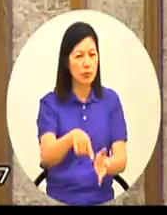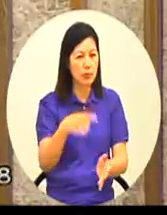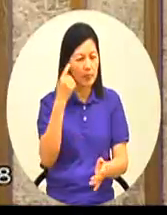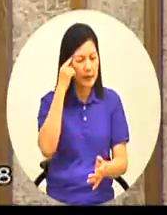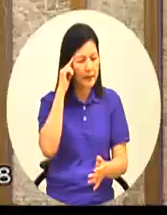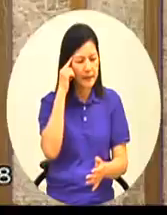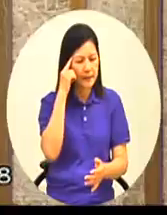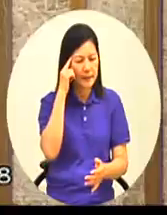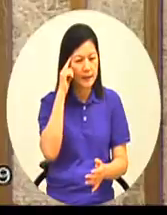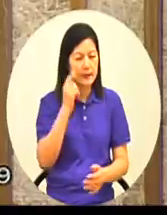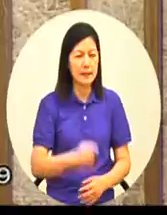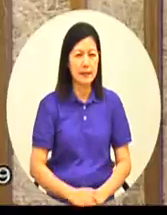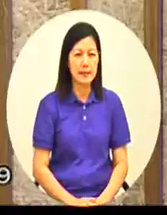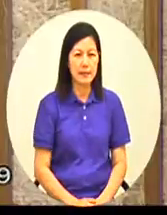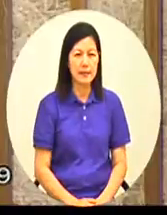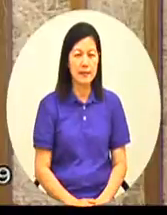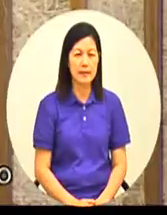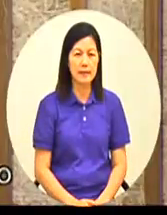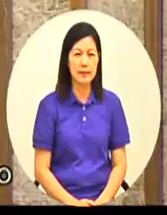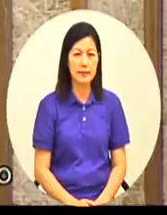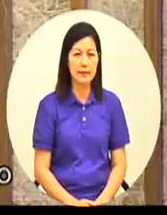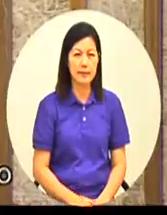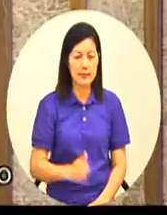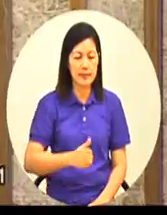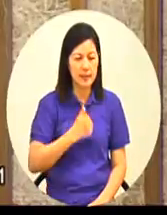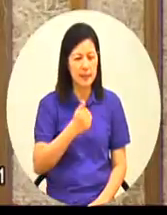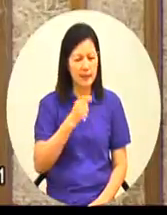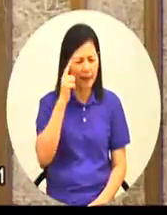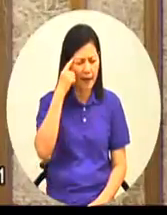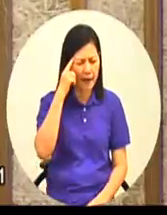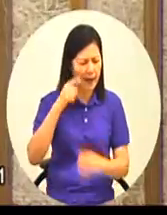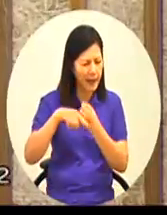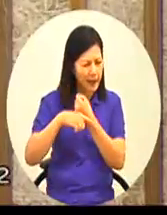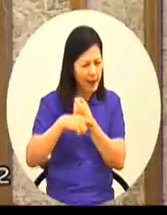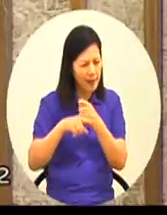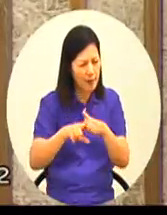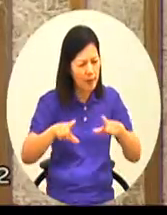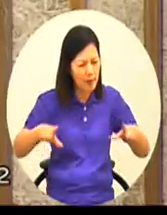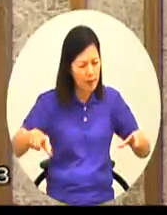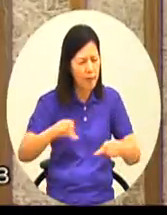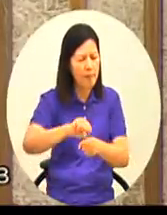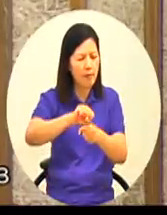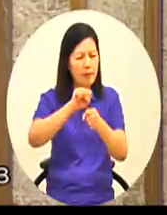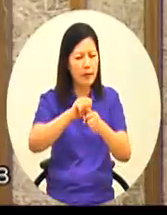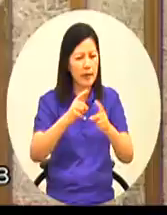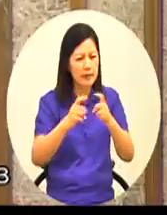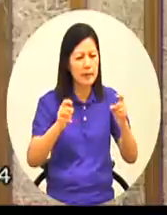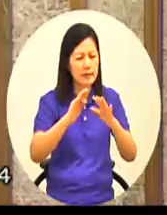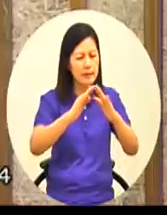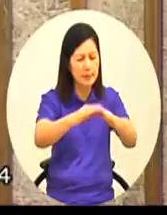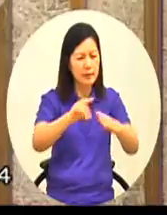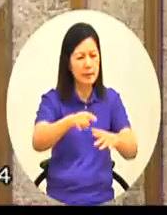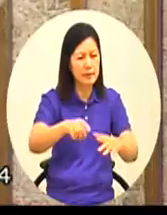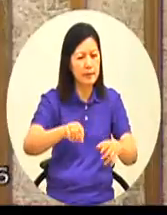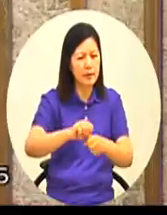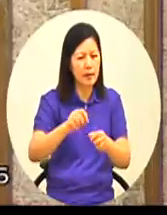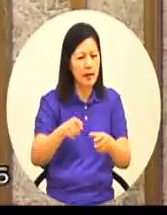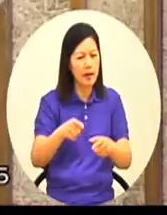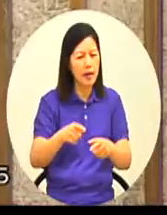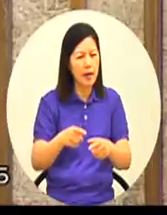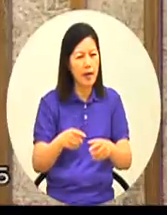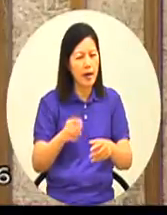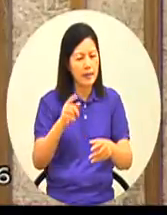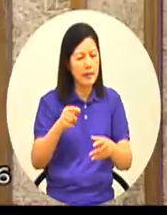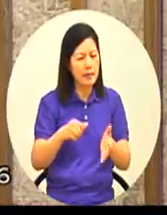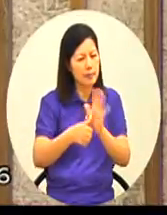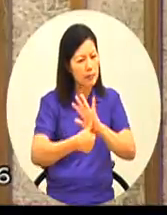充。事实上，我昨天才其实都是小康小康想要扩充啦，因为只要这个城市可以走出去，再多的一个不管是实质上名分上或